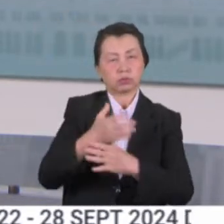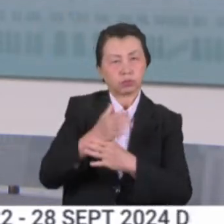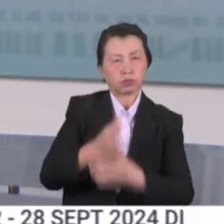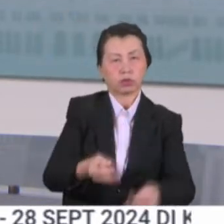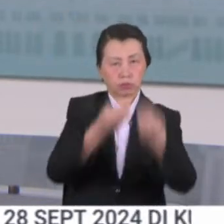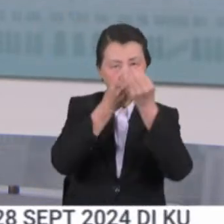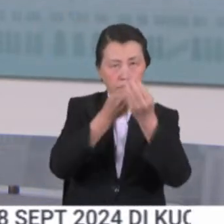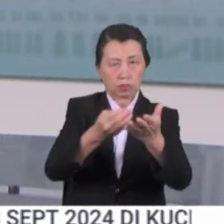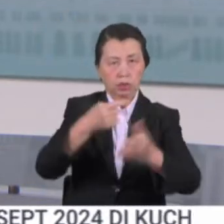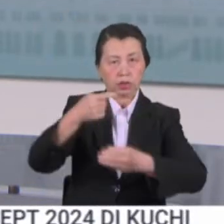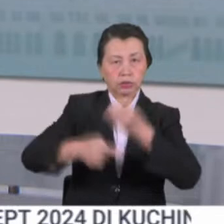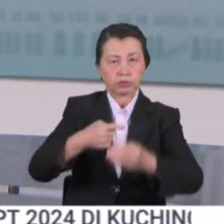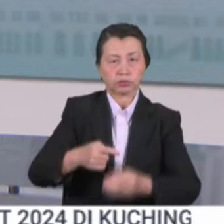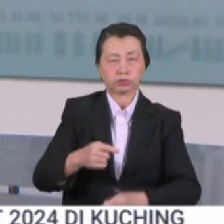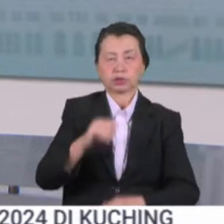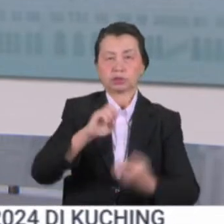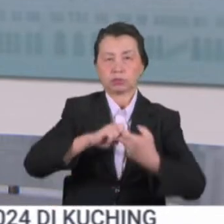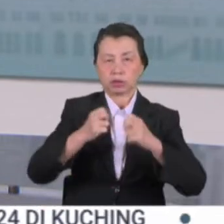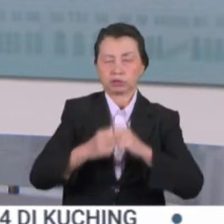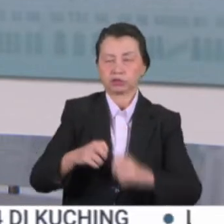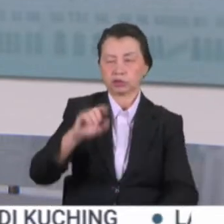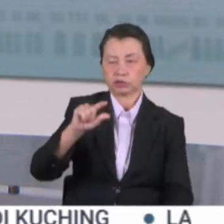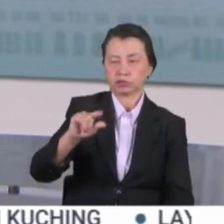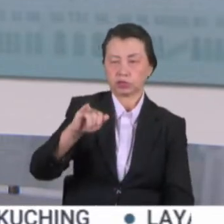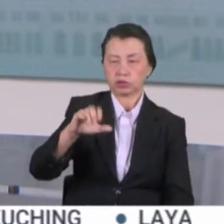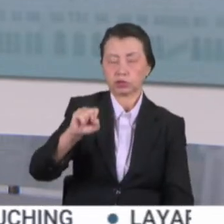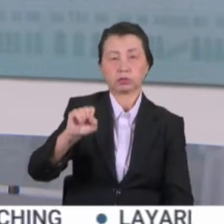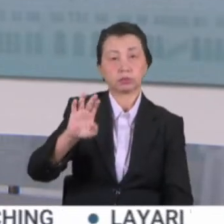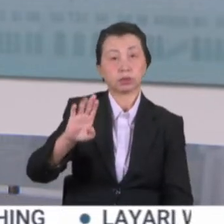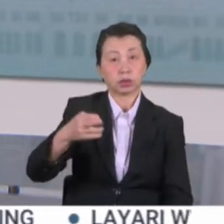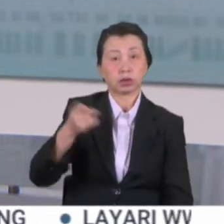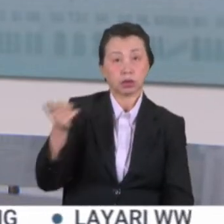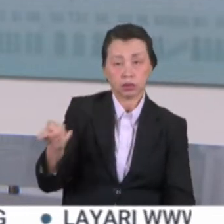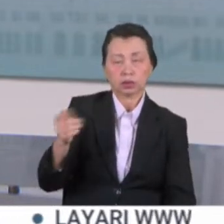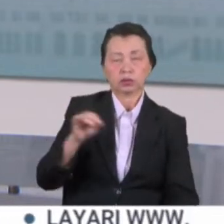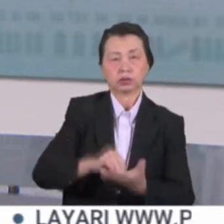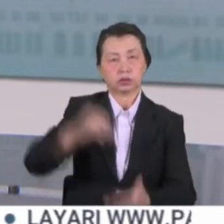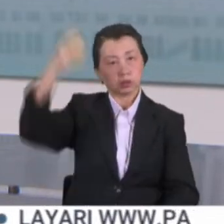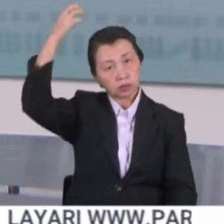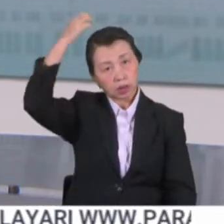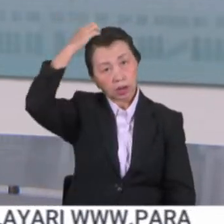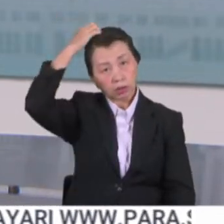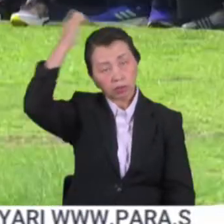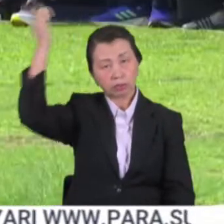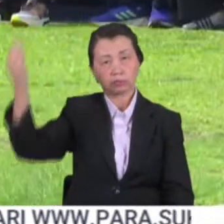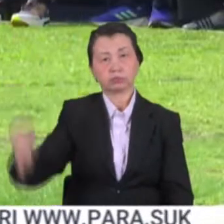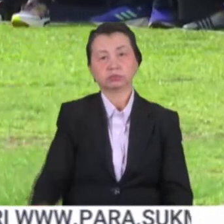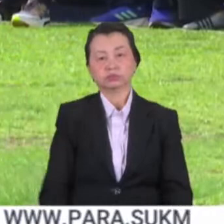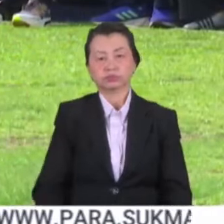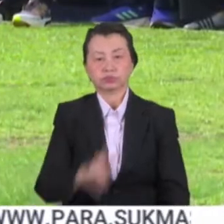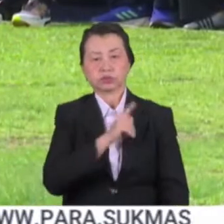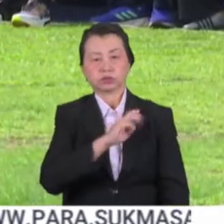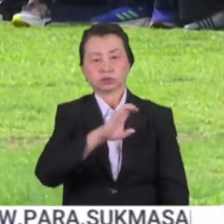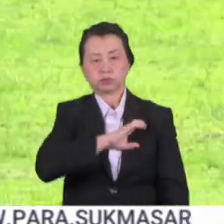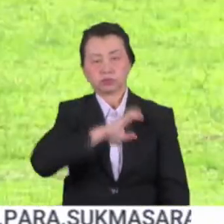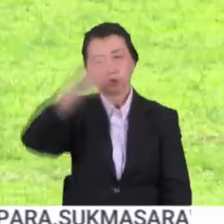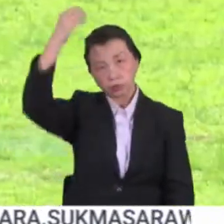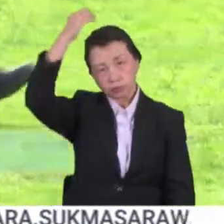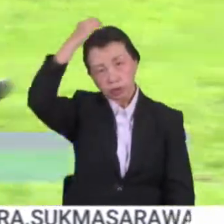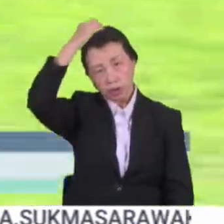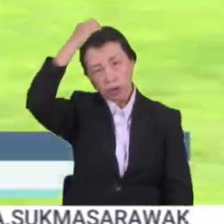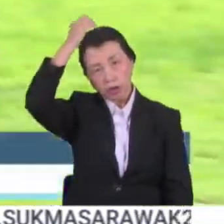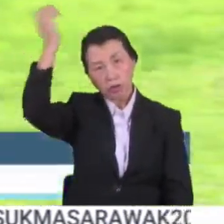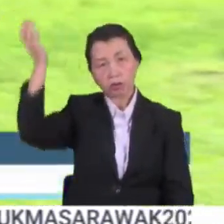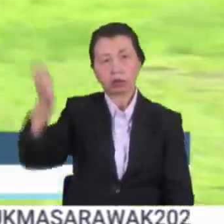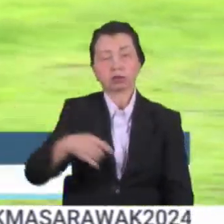dalam perkongsian maklumat berhubung isu GISBH di negeri tersebut. Ketua Polis Selangor, Datuk